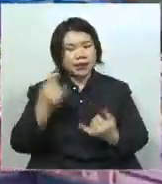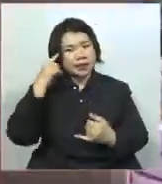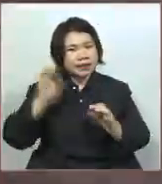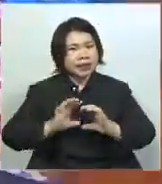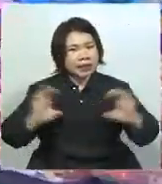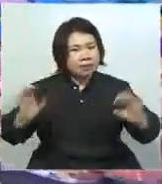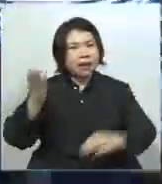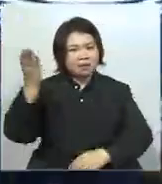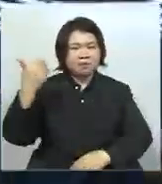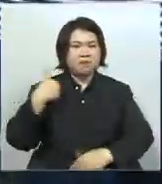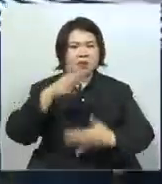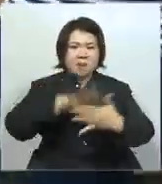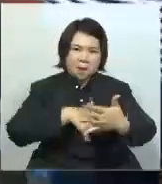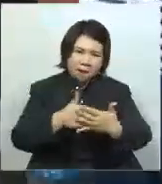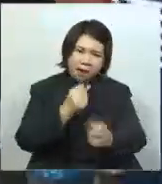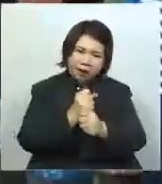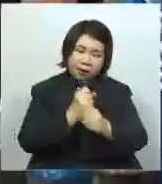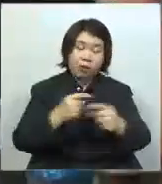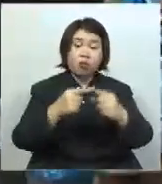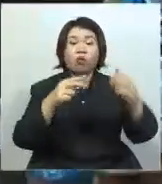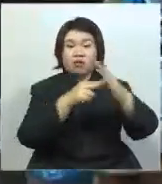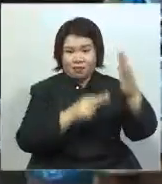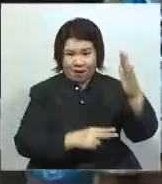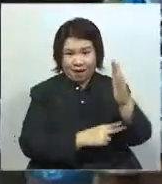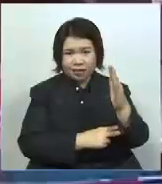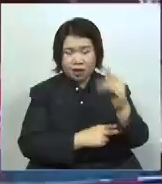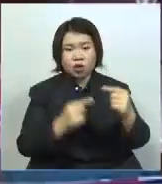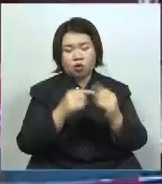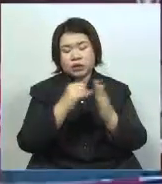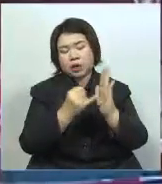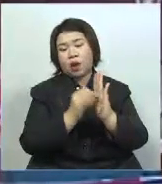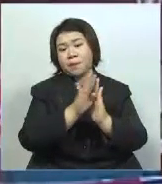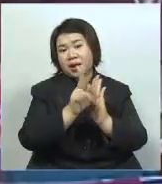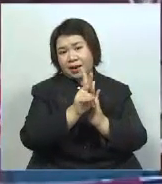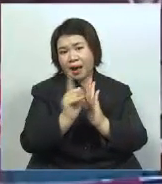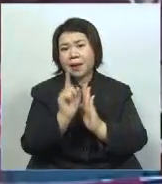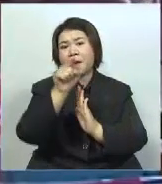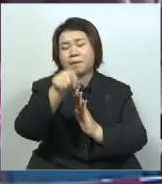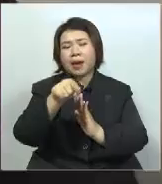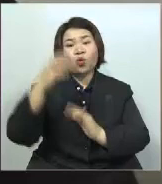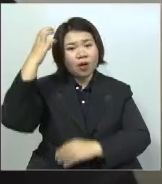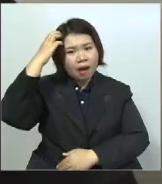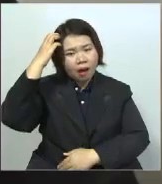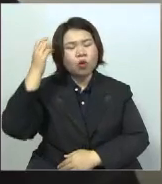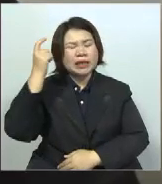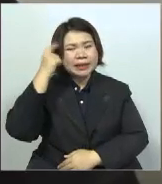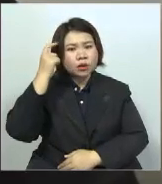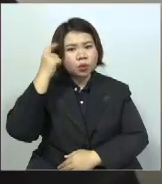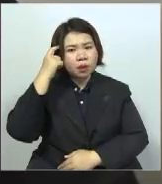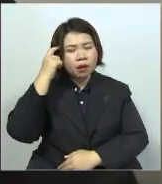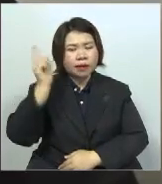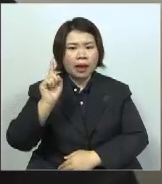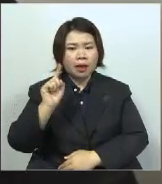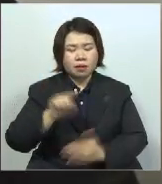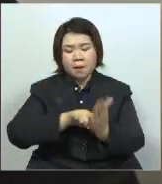านก็มีนโยบายในการสร้างสะพานที่บึงกาฬเนาะที่ข้ามไปปากสันก็ทำให้น่าจะทำให้การ